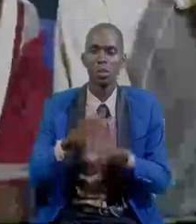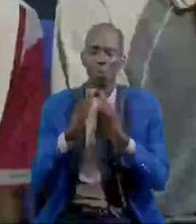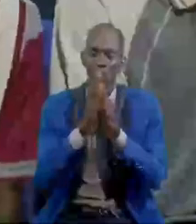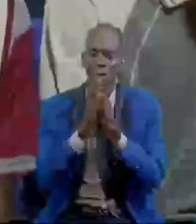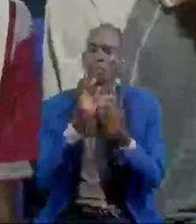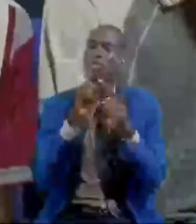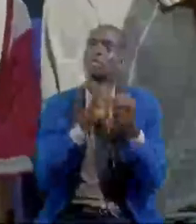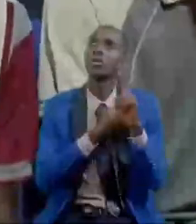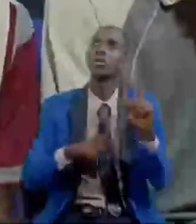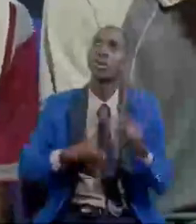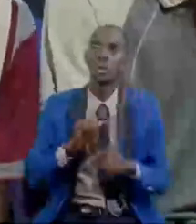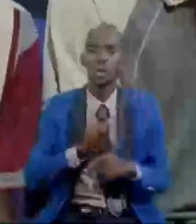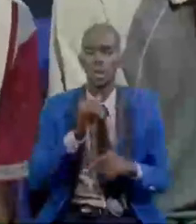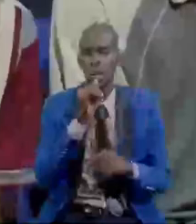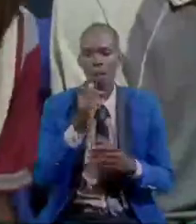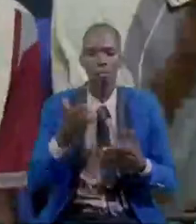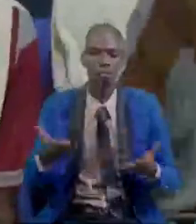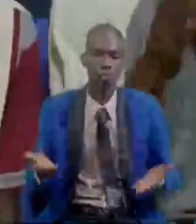Seigneur, je suis là.